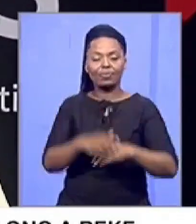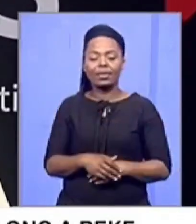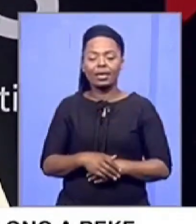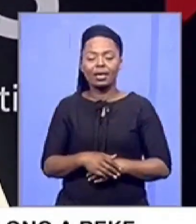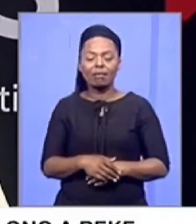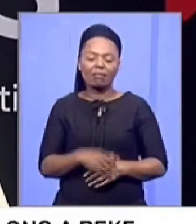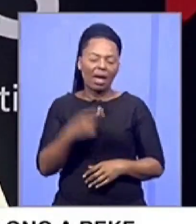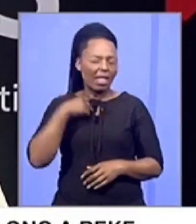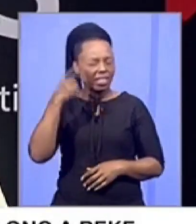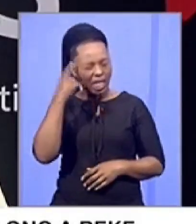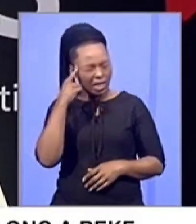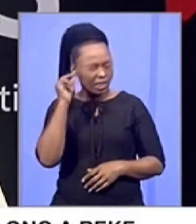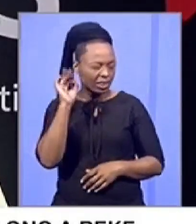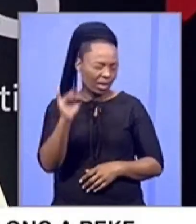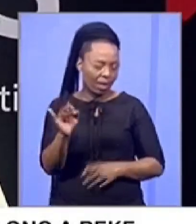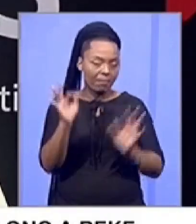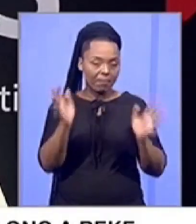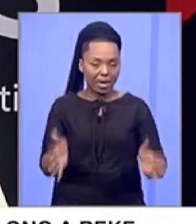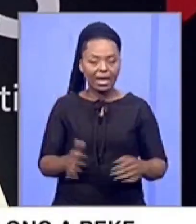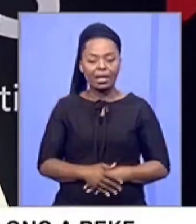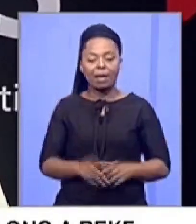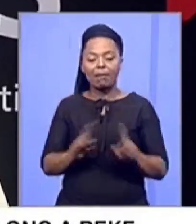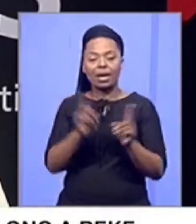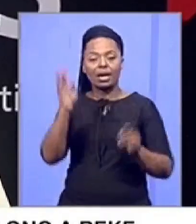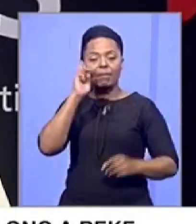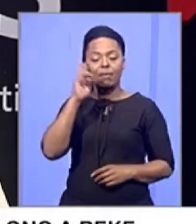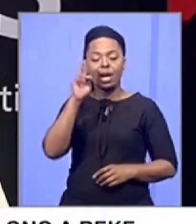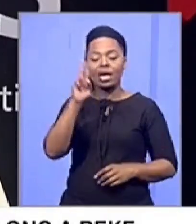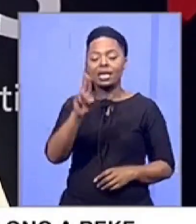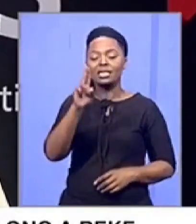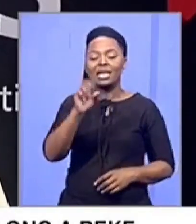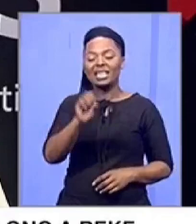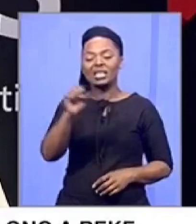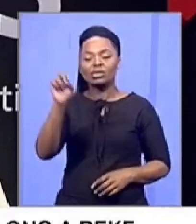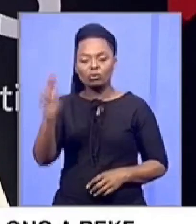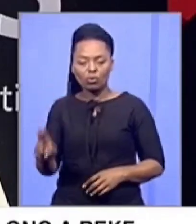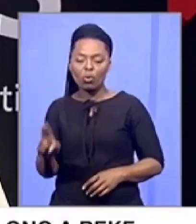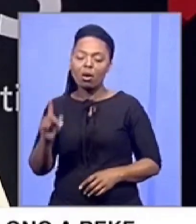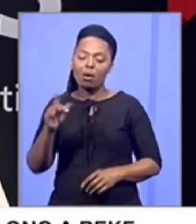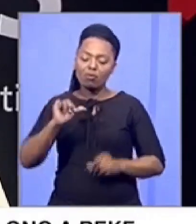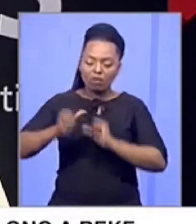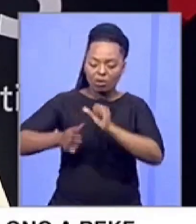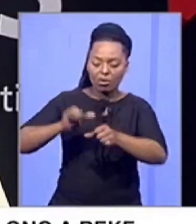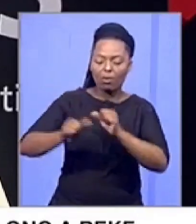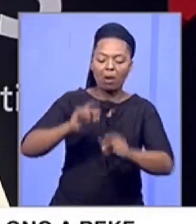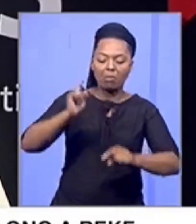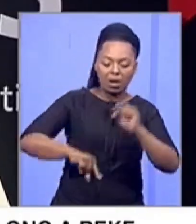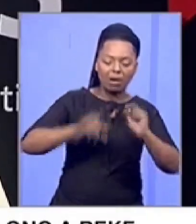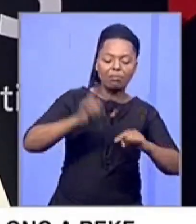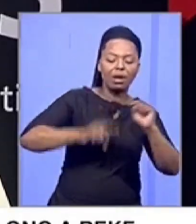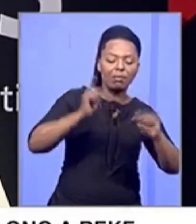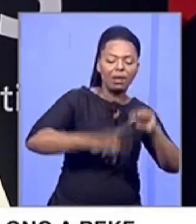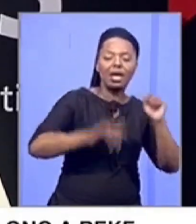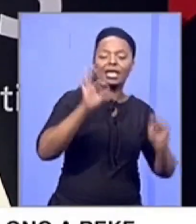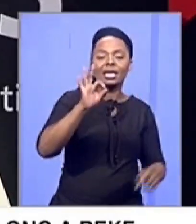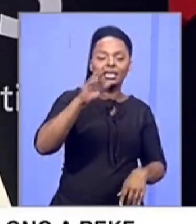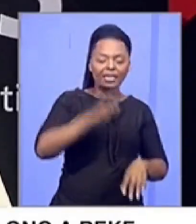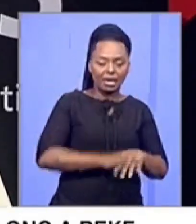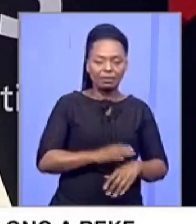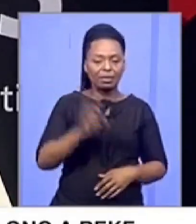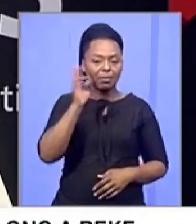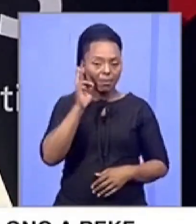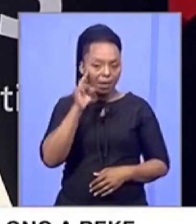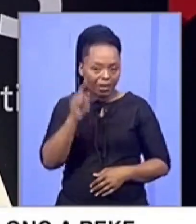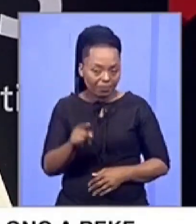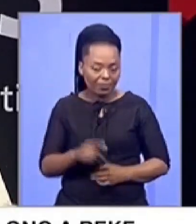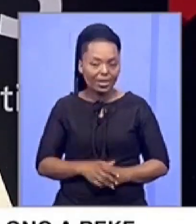di liki tse tharo ropolo re super sport la etsa e hlola liki ka tatelana makgatlo a mararo mokwetlisi le Gavin Hunt ropola